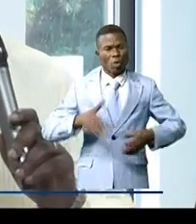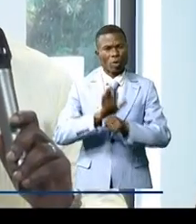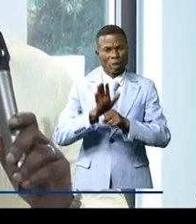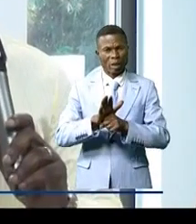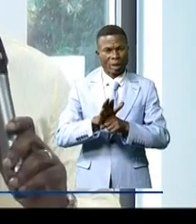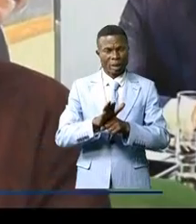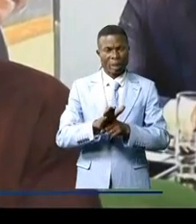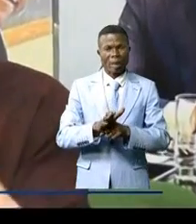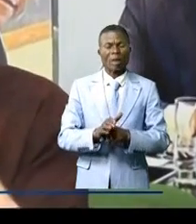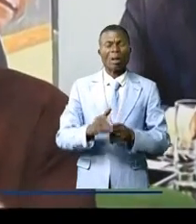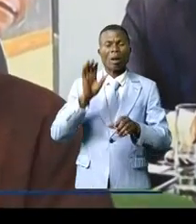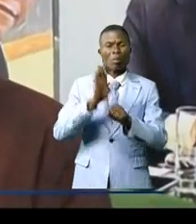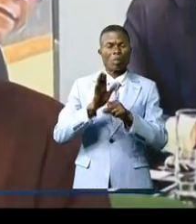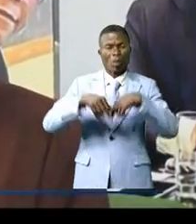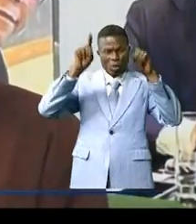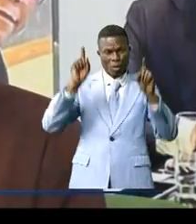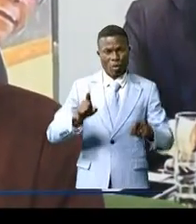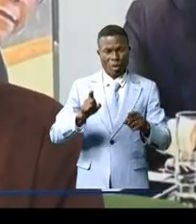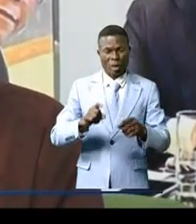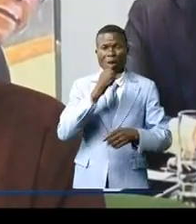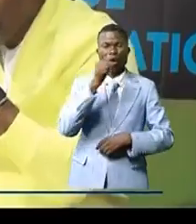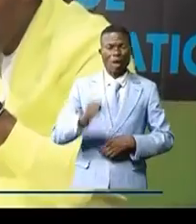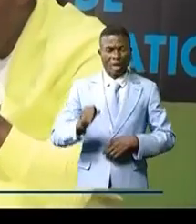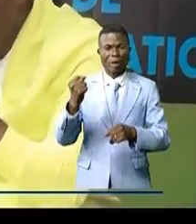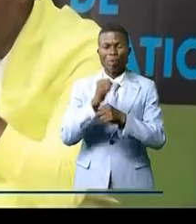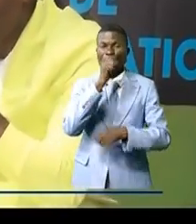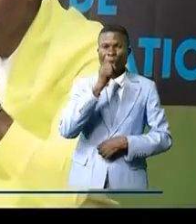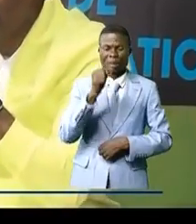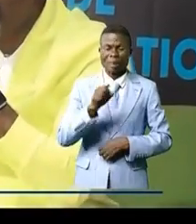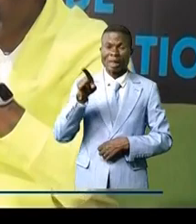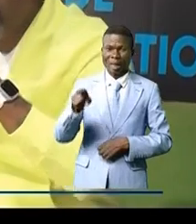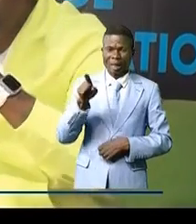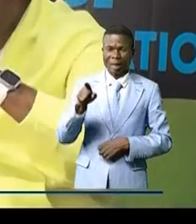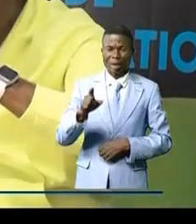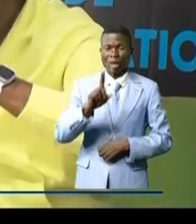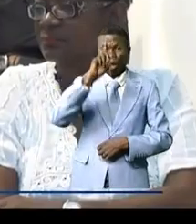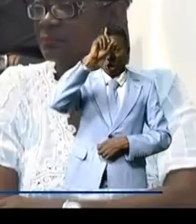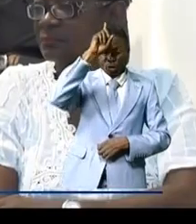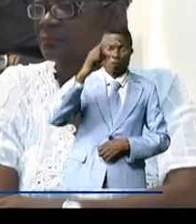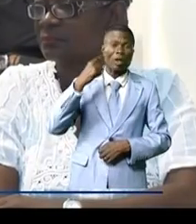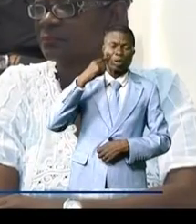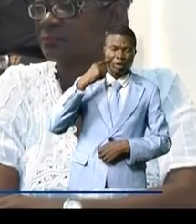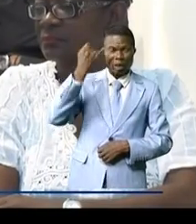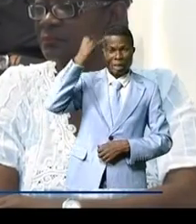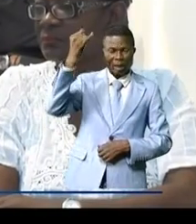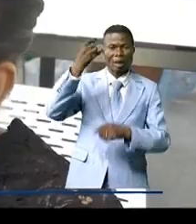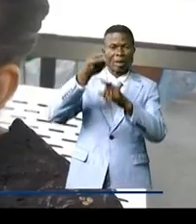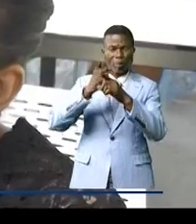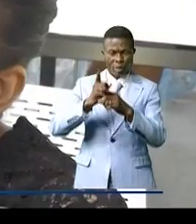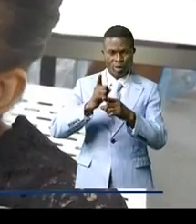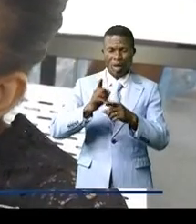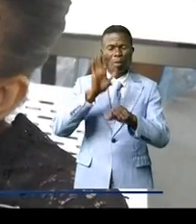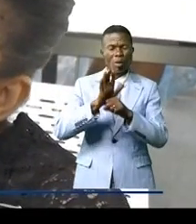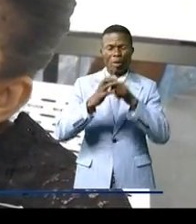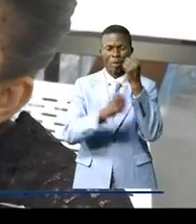ont été bercés durant leur enfance par ces anciens sociétaires de Wenge Musica BCBG 4x4. L'initiative est aussi saluée